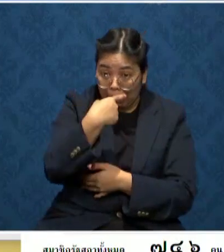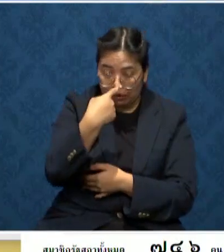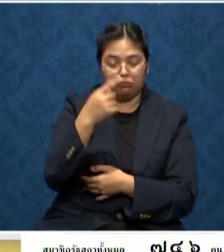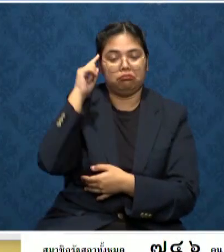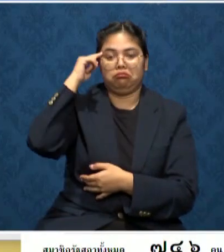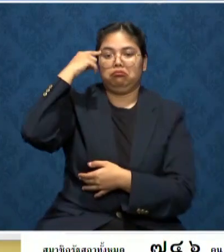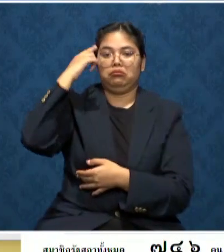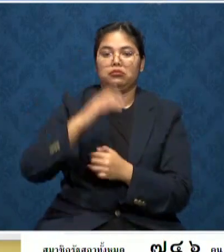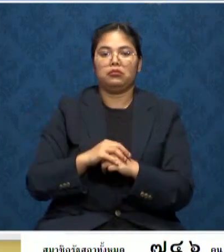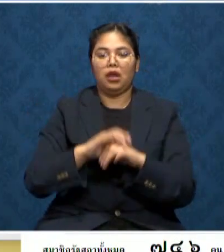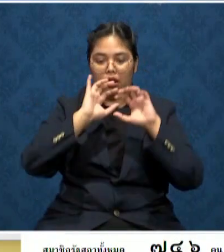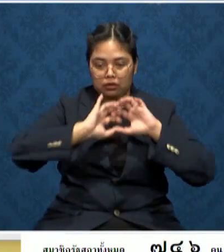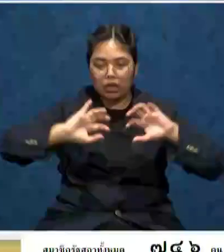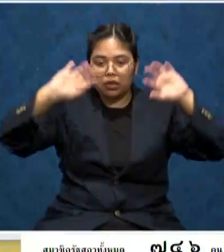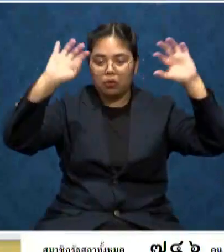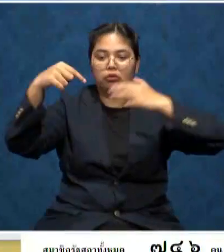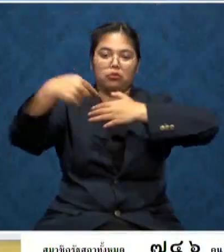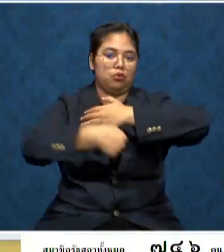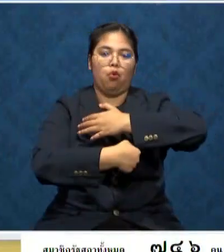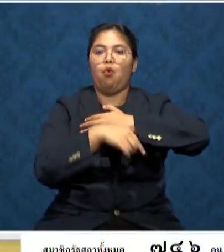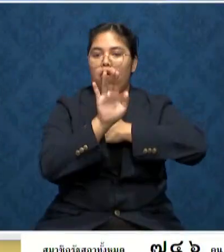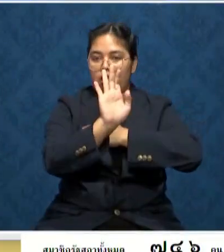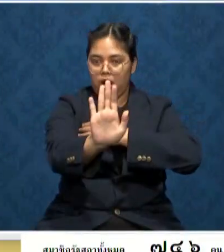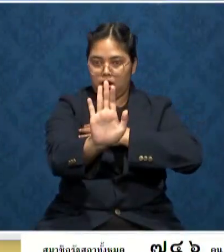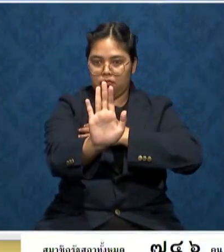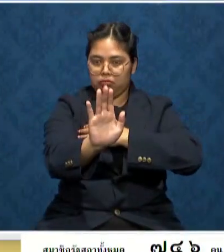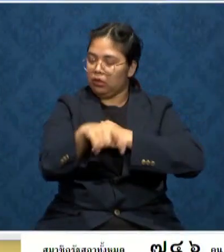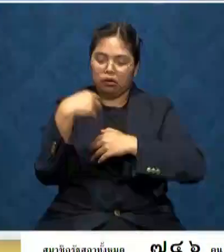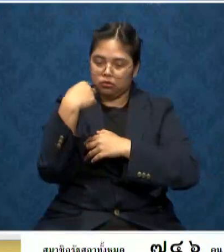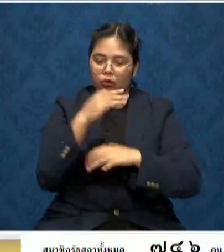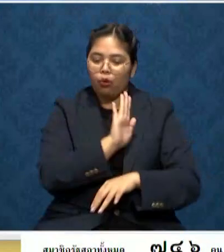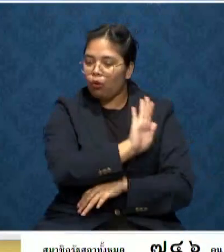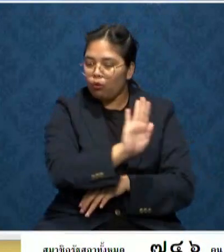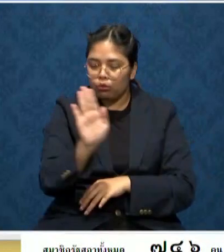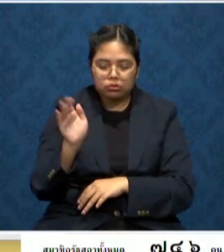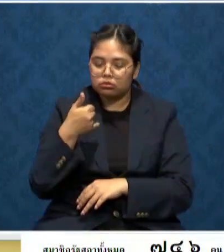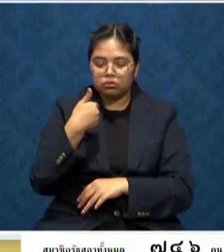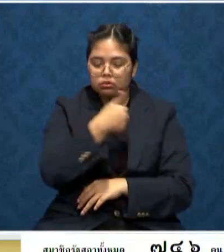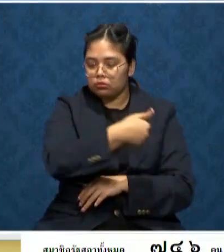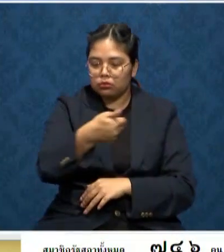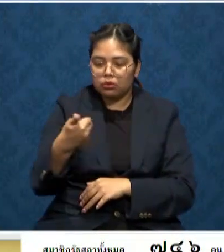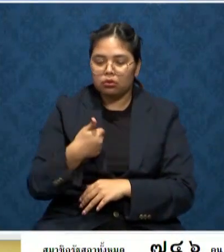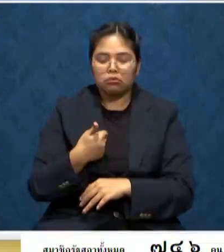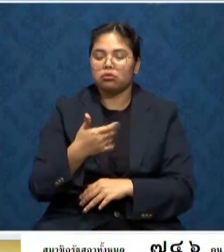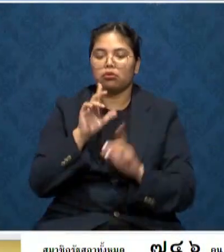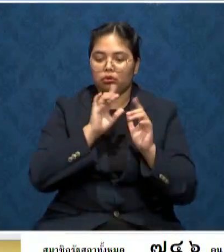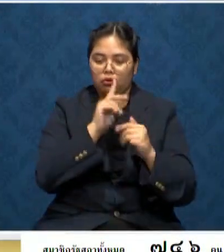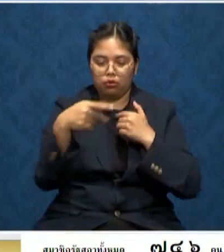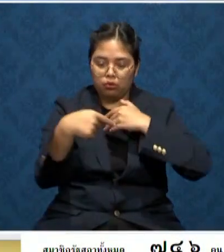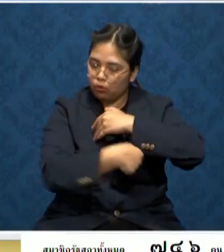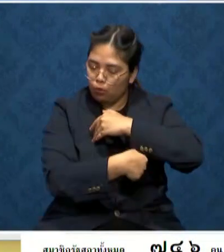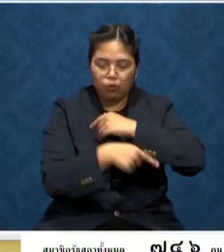รัฐบาลของท่านต้องไม่โกงครับและไม่ยอมใหใครโกงไม่ว่าจะเป็นการโกงในรักษณะใด